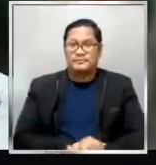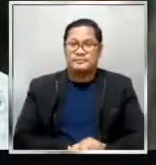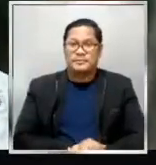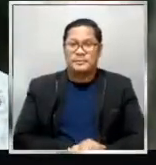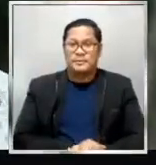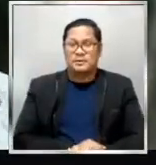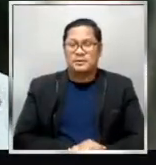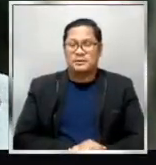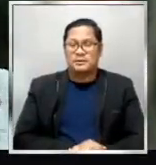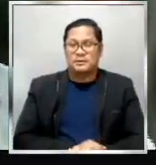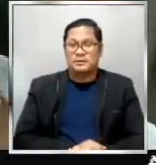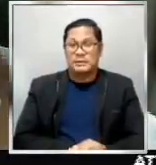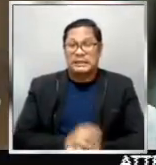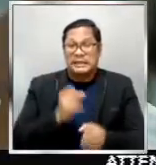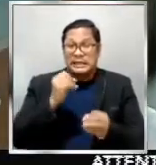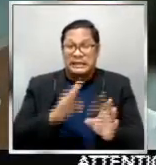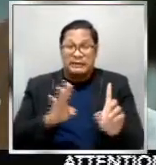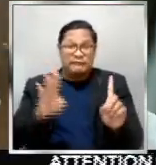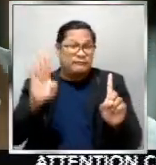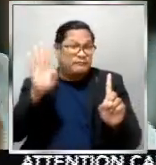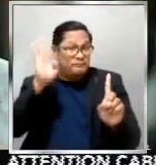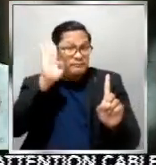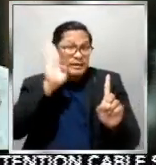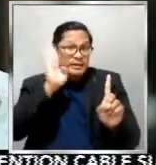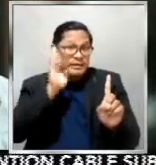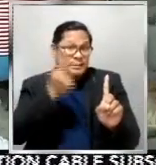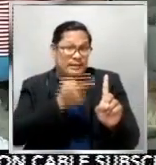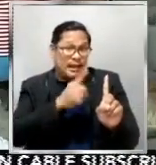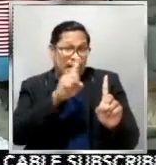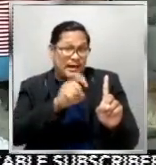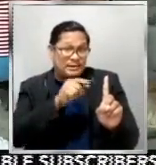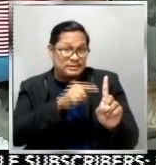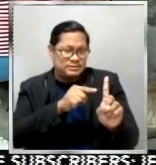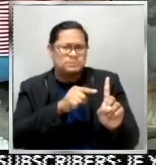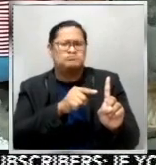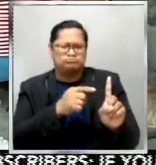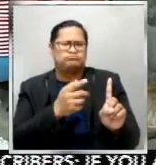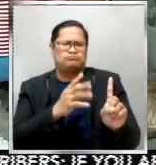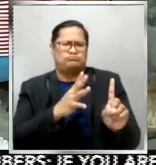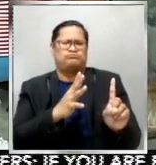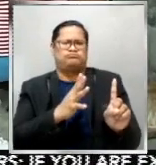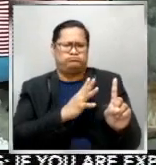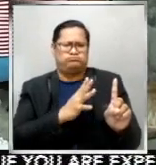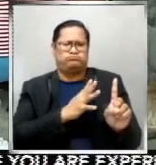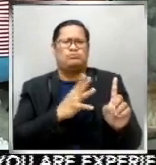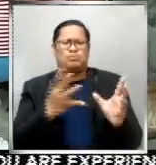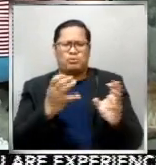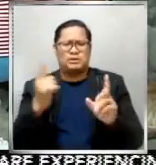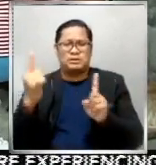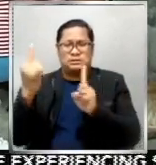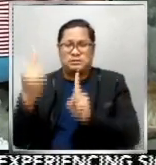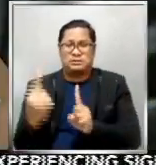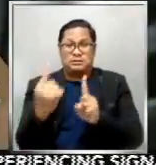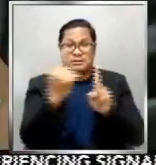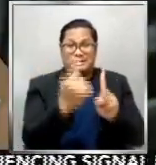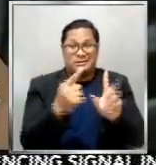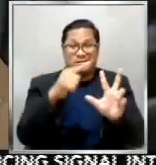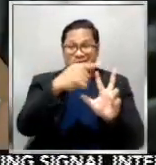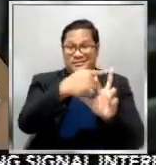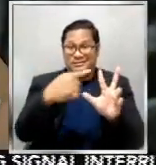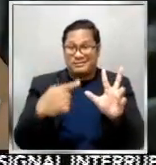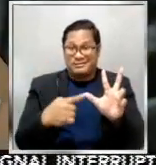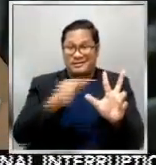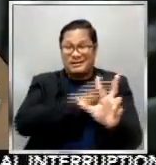Kung si Bernadette Sarson na ang tatanungin, mas gusto raw niyang mag face-to-face classes na ang kanyang tatlong anak na nasa grade school. Kasi pag